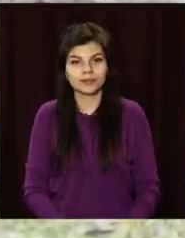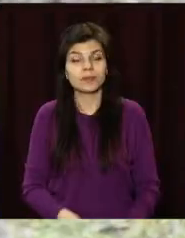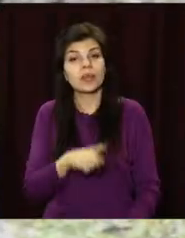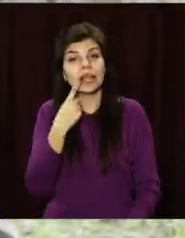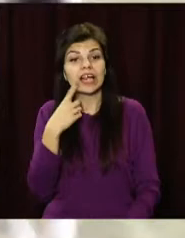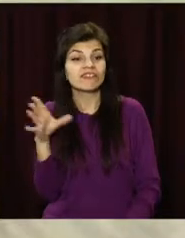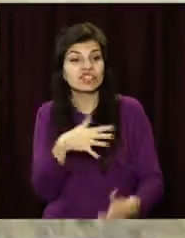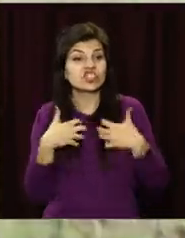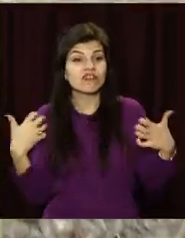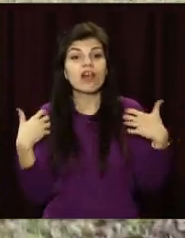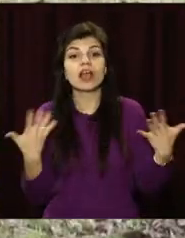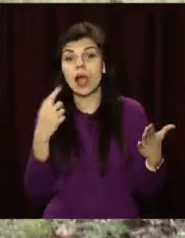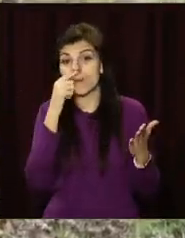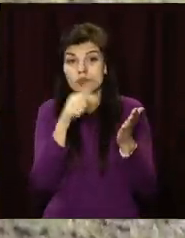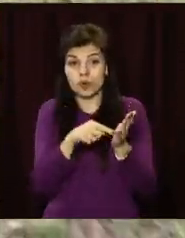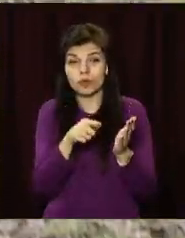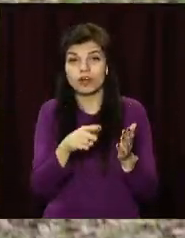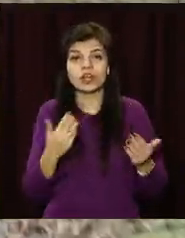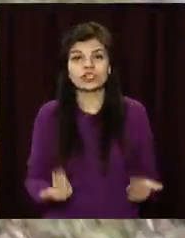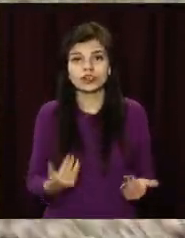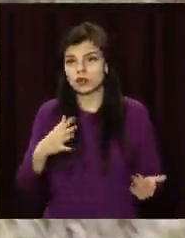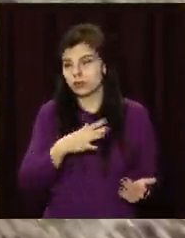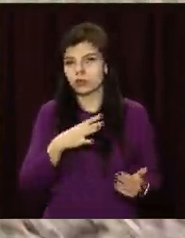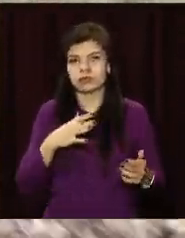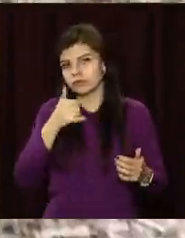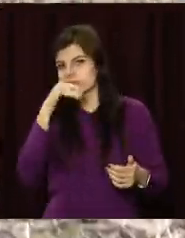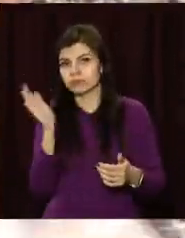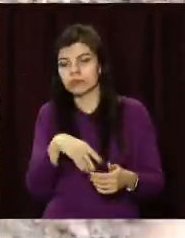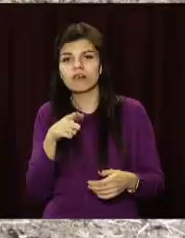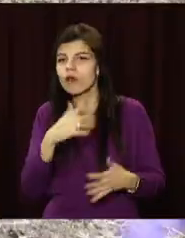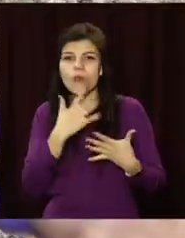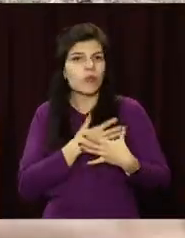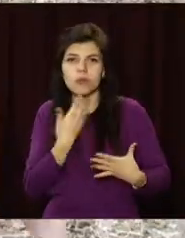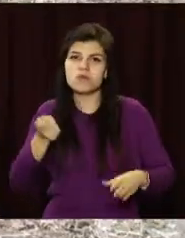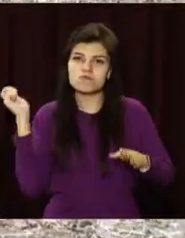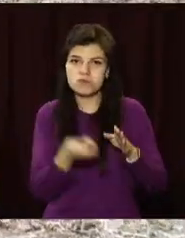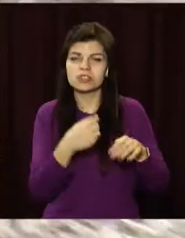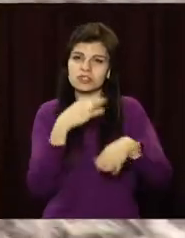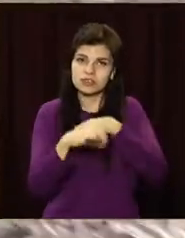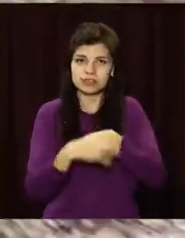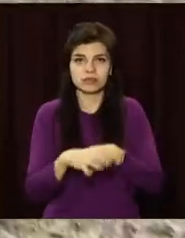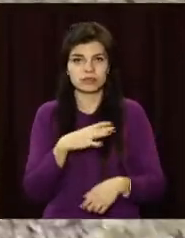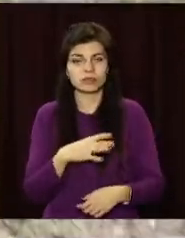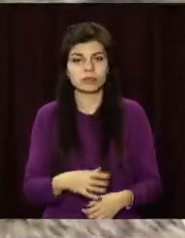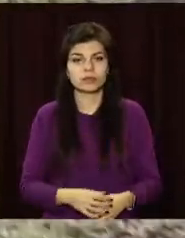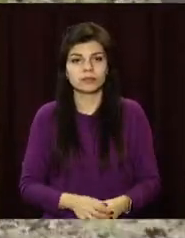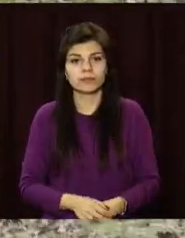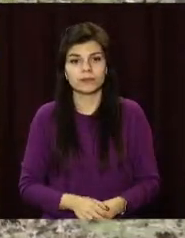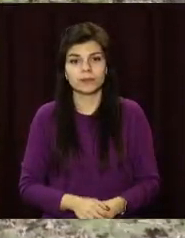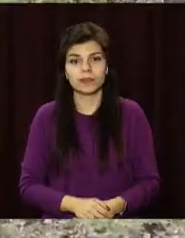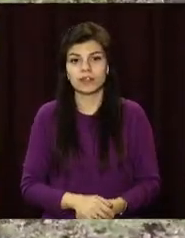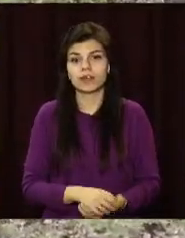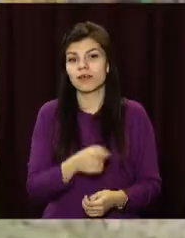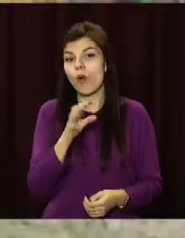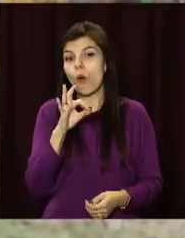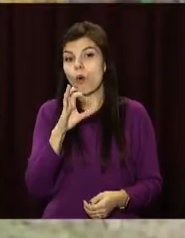Каже, всі тварини, які потрапляють до нього, пережили трагічні події. Їх не любили, били та мордували. От Оскар і Патрік